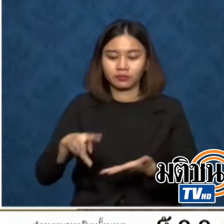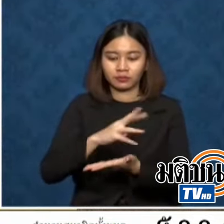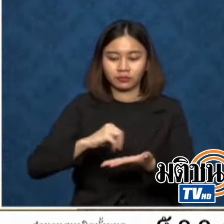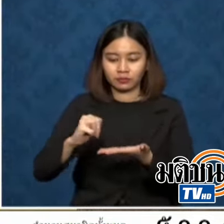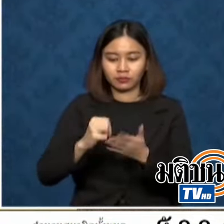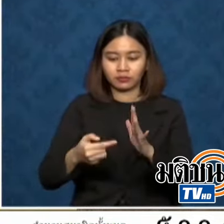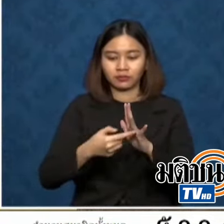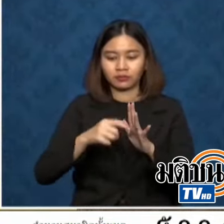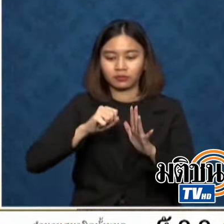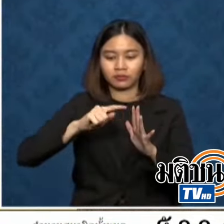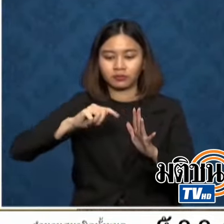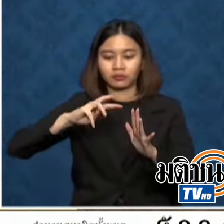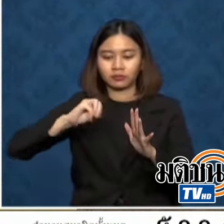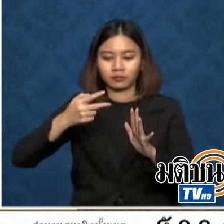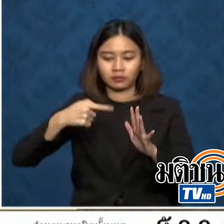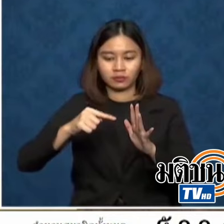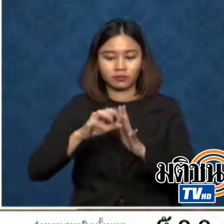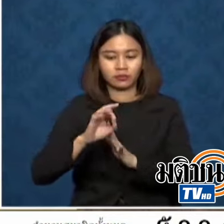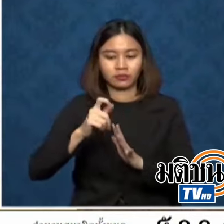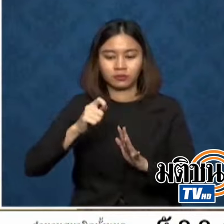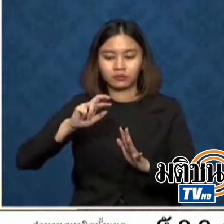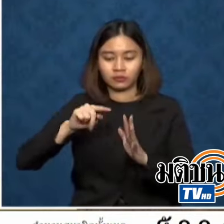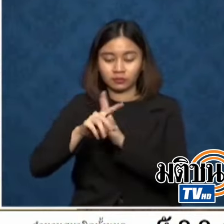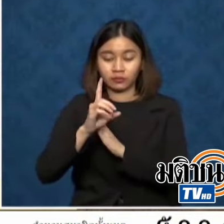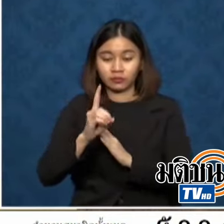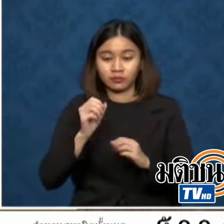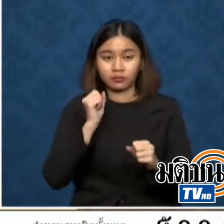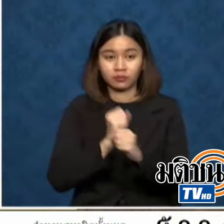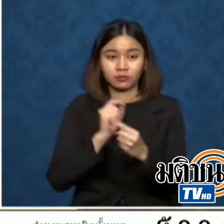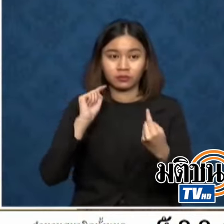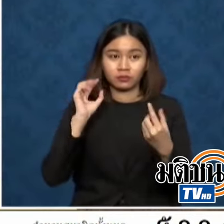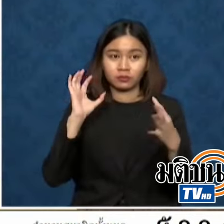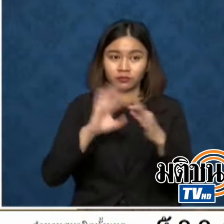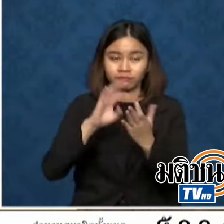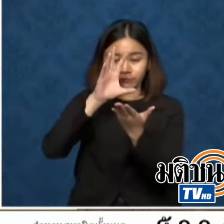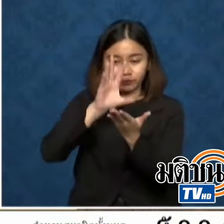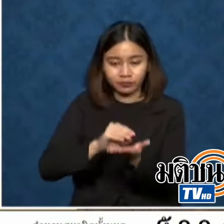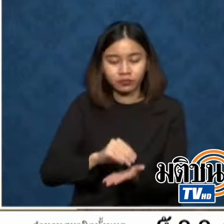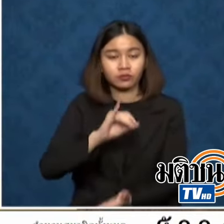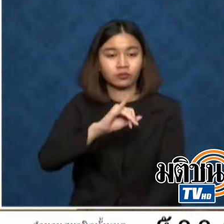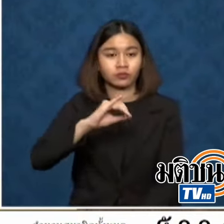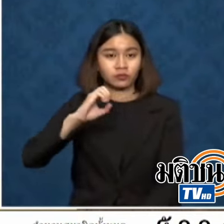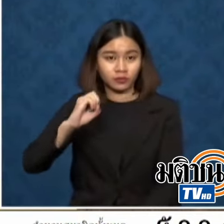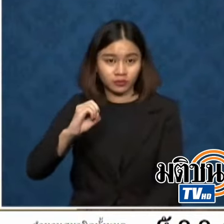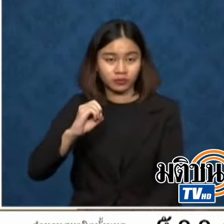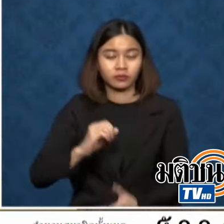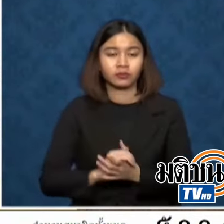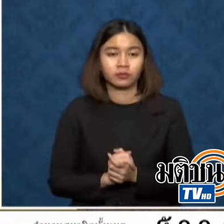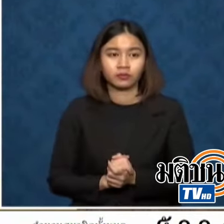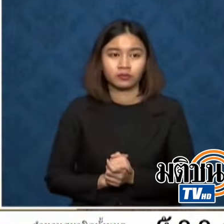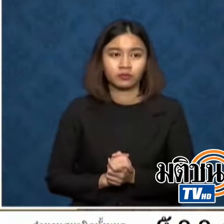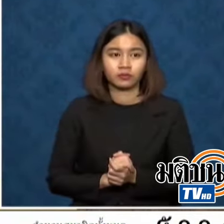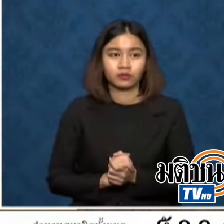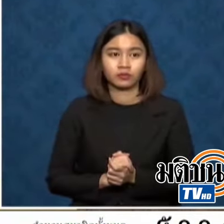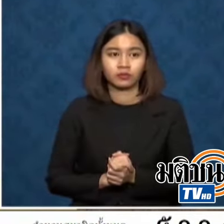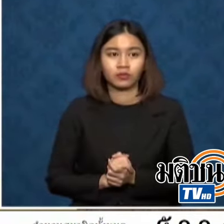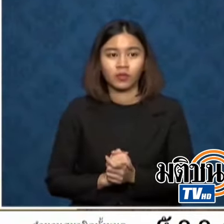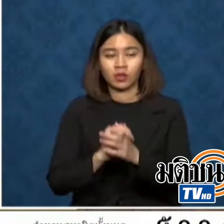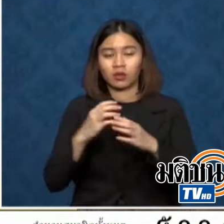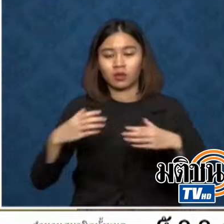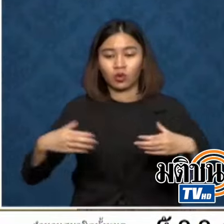sandpนะครับทำกับ Social Mediaบอกว่าเป็นเรื่องinformation Operationหรือ io By TheRoyal Thai